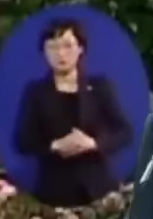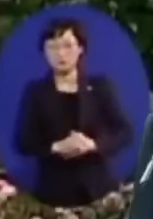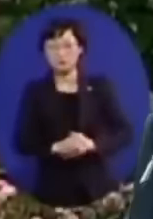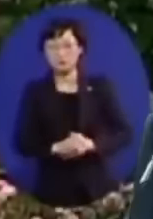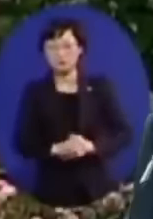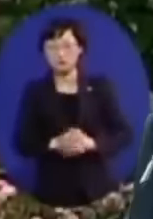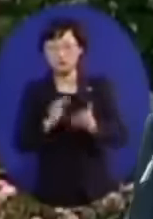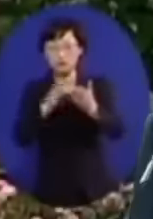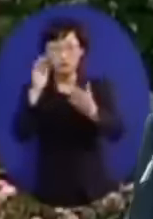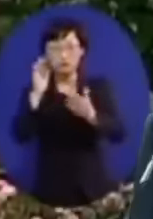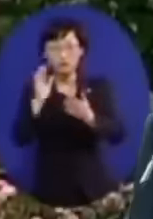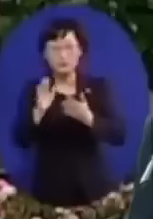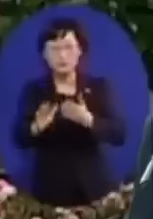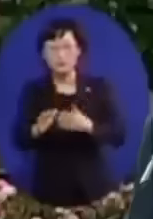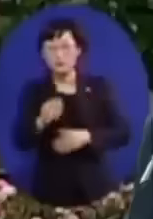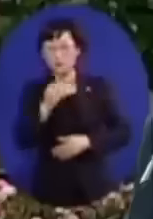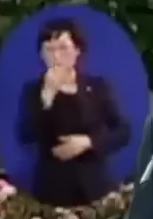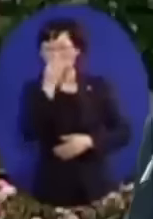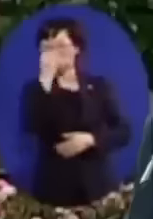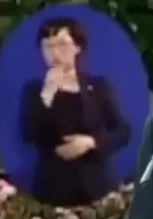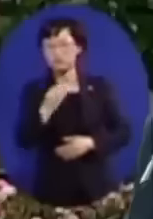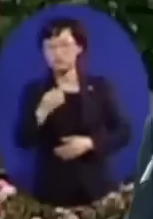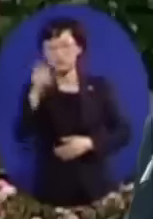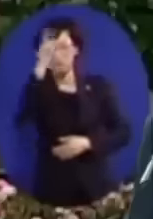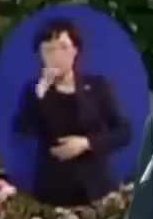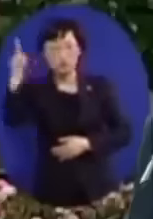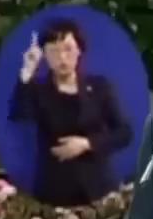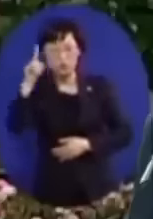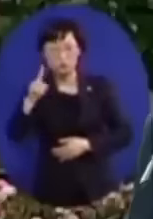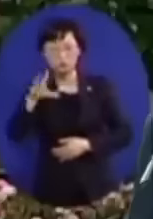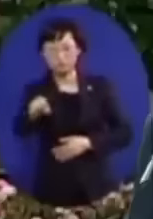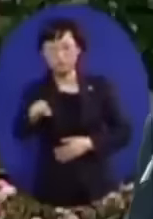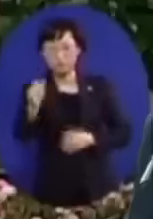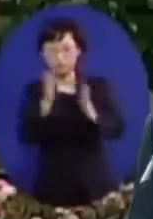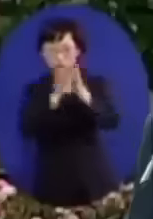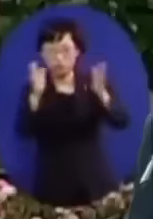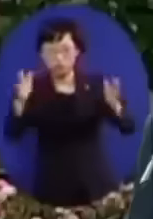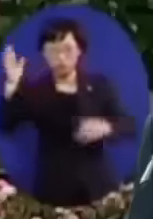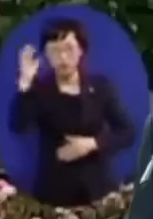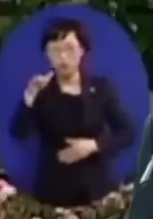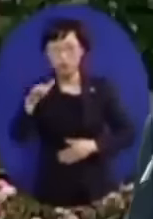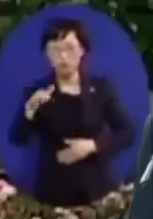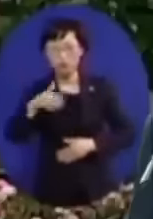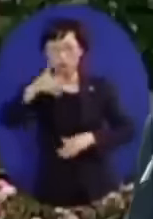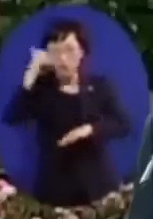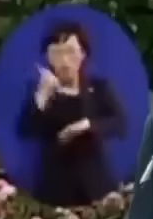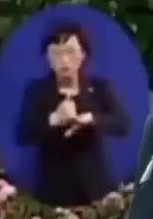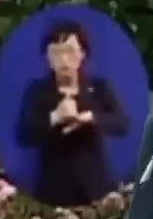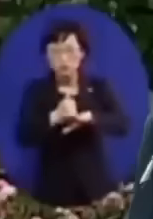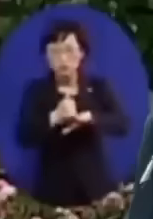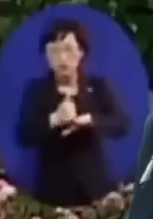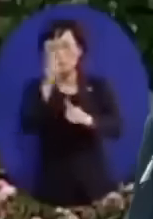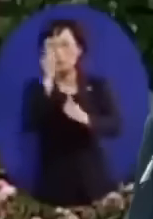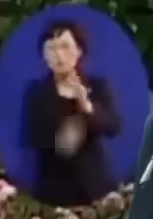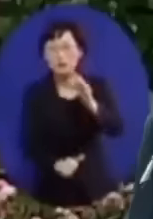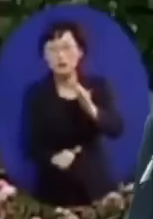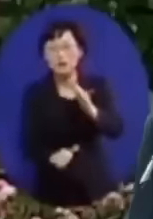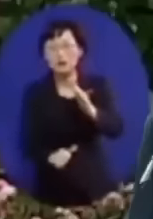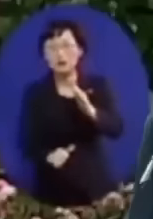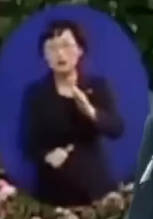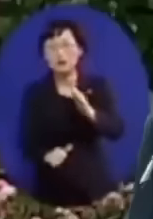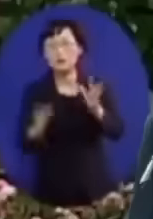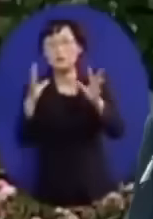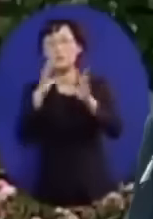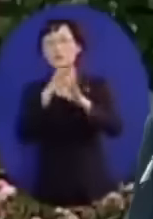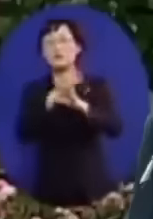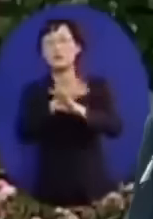그리고 오만하게 러시아 원정을 출발했습니다. 그러나 그 결국 러시아 원정에서 실패하고